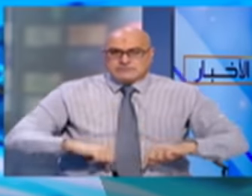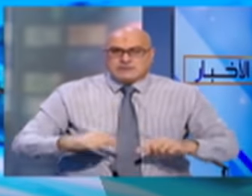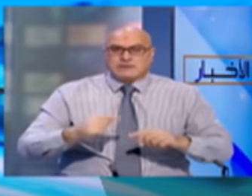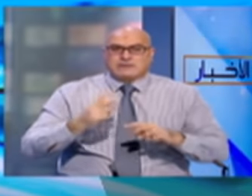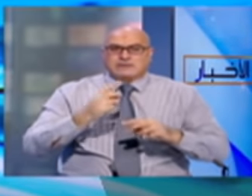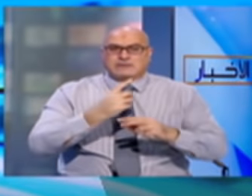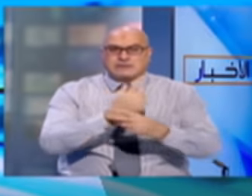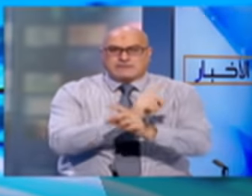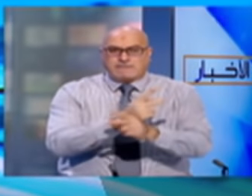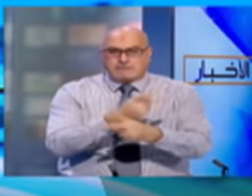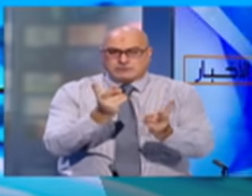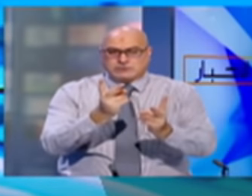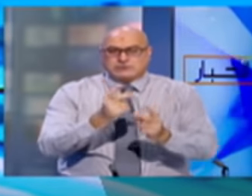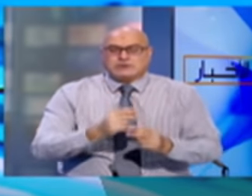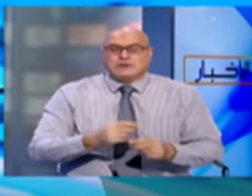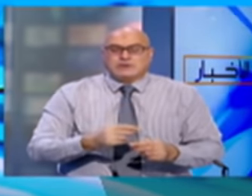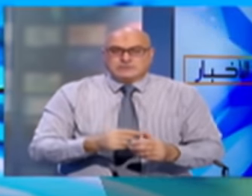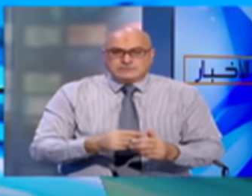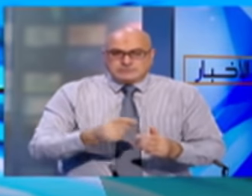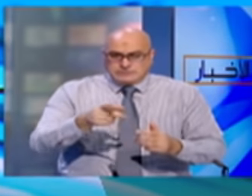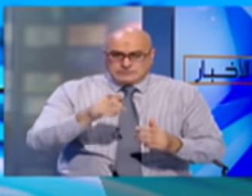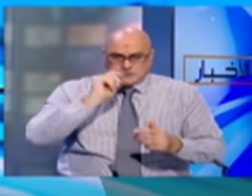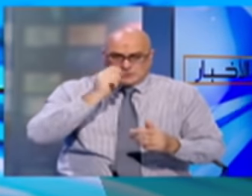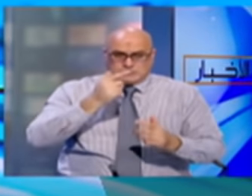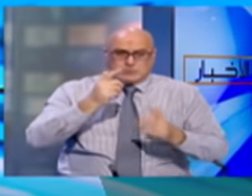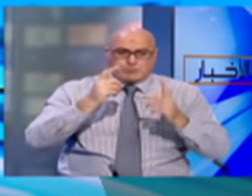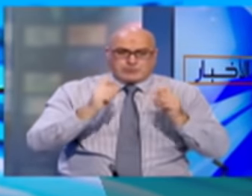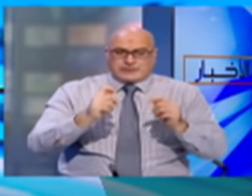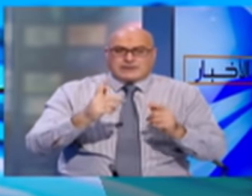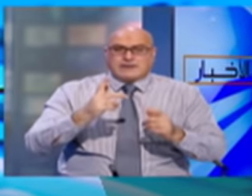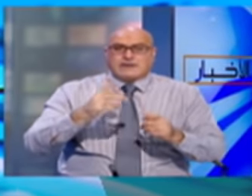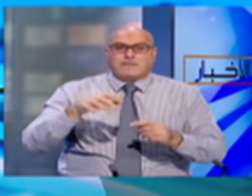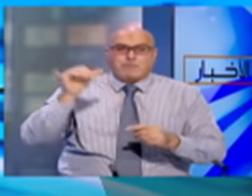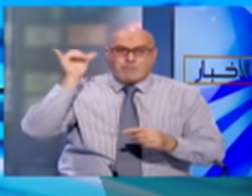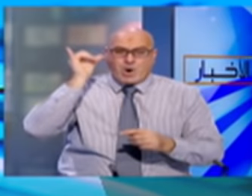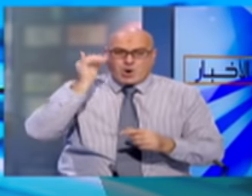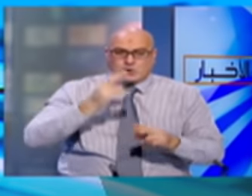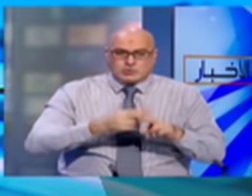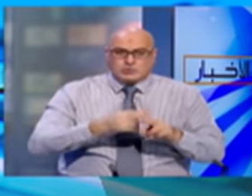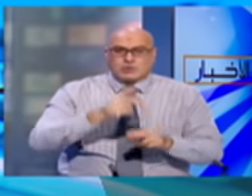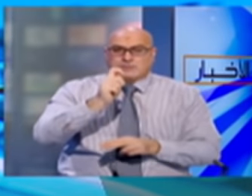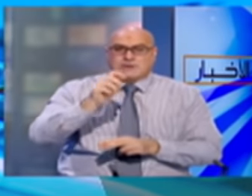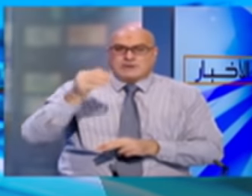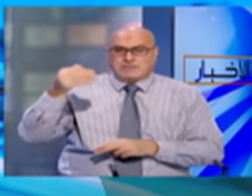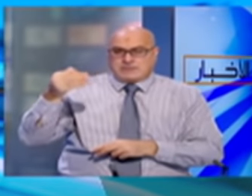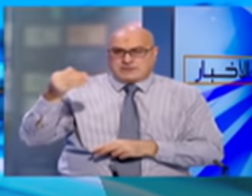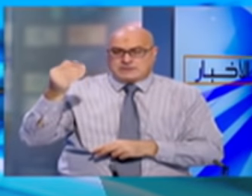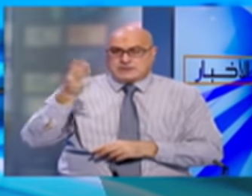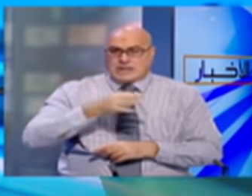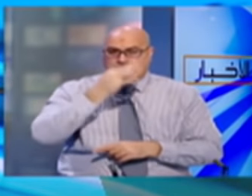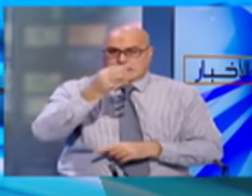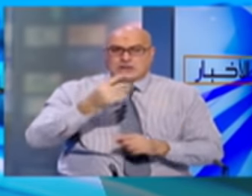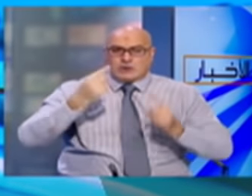الصحراوية. وقد اعتبر الناشط السياسي والمعارض المغربي عبد الرحيم المرنيسي أن